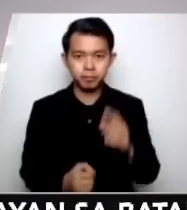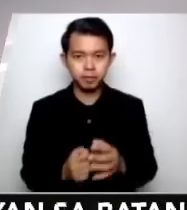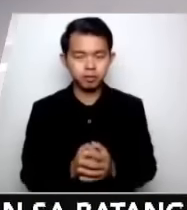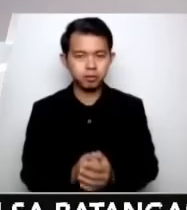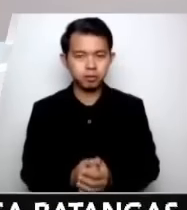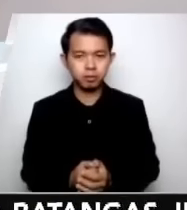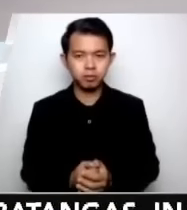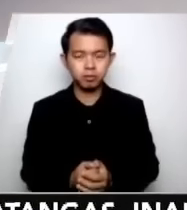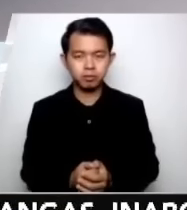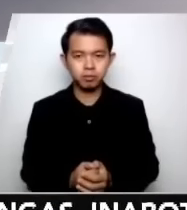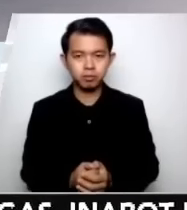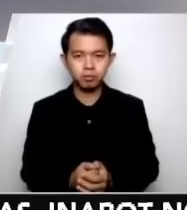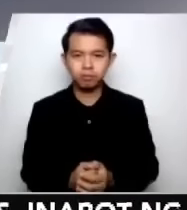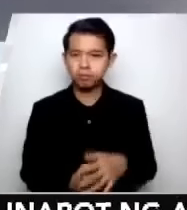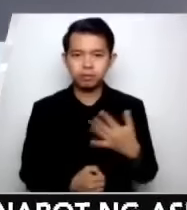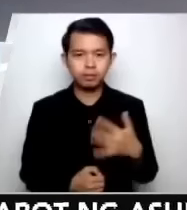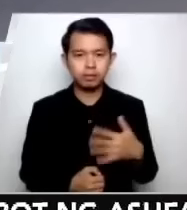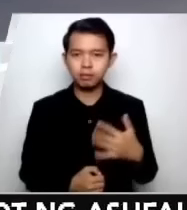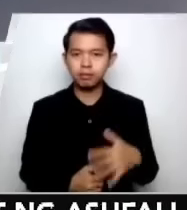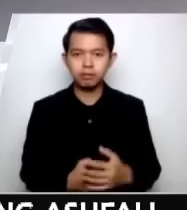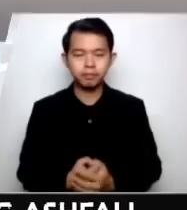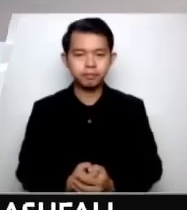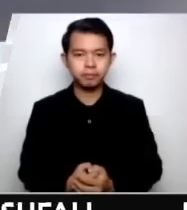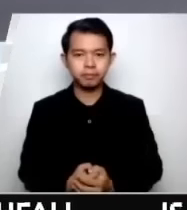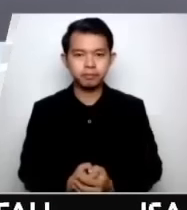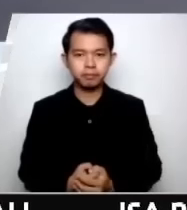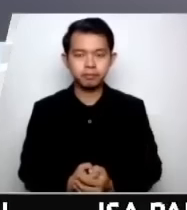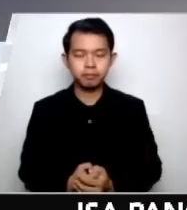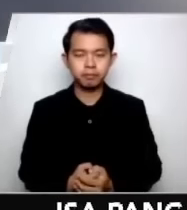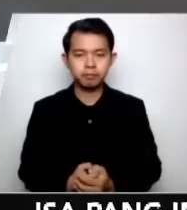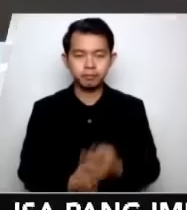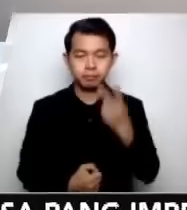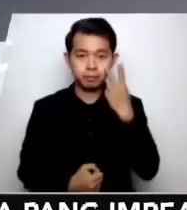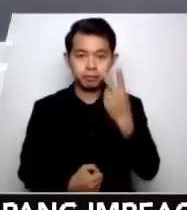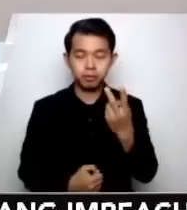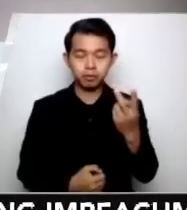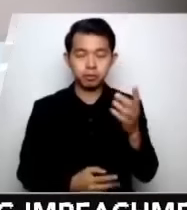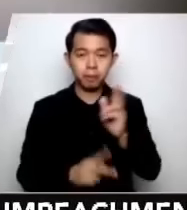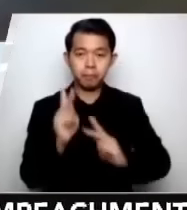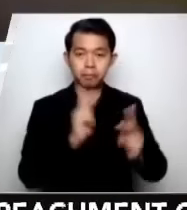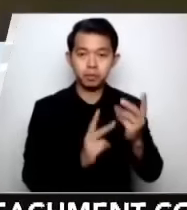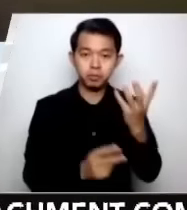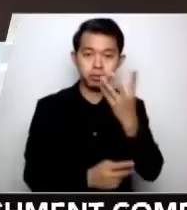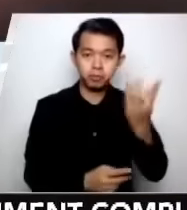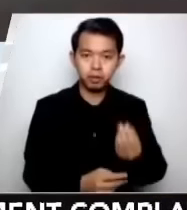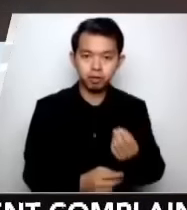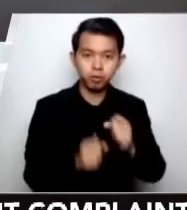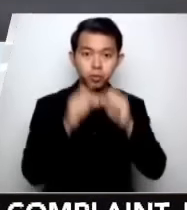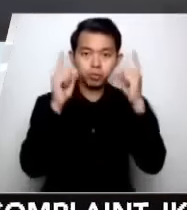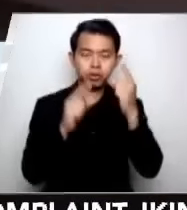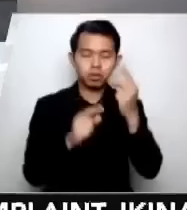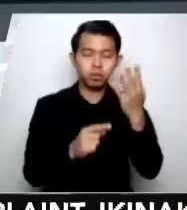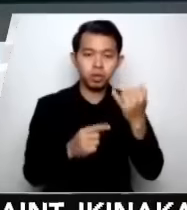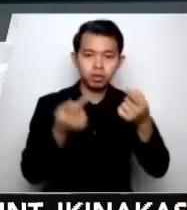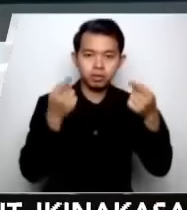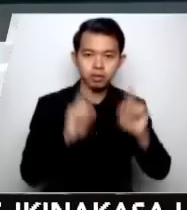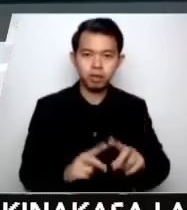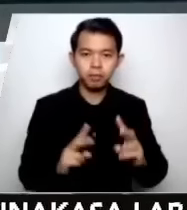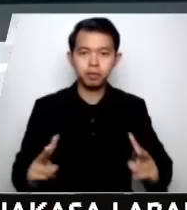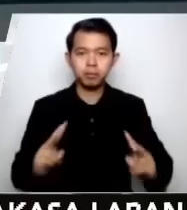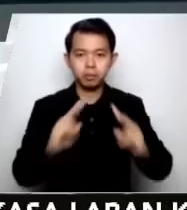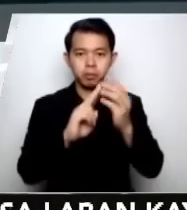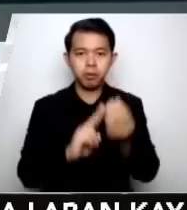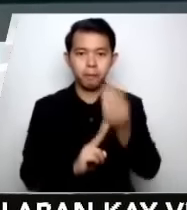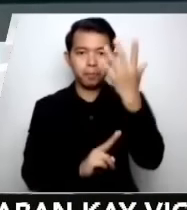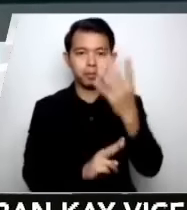Gumising kaninong umaga ang ilang taga Batangas sa muling pagsabog ng Bulkang Taal. Huwag ang tutulo, higay ang laang.